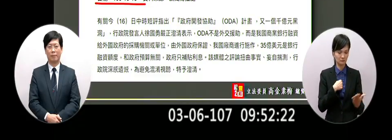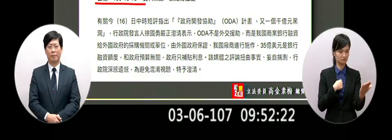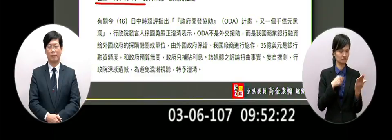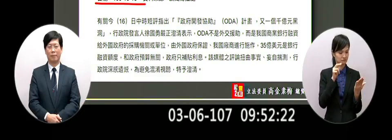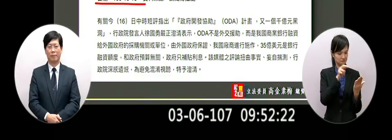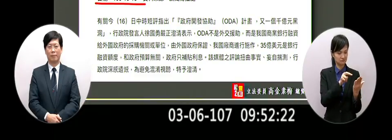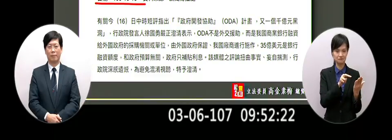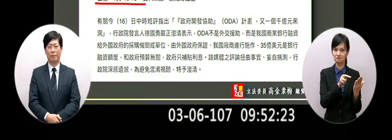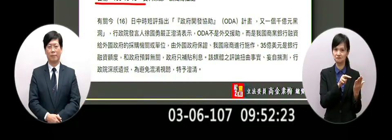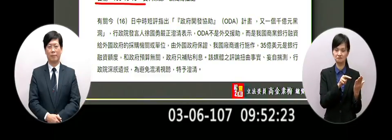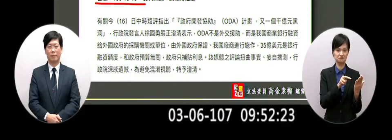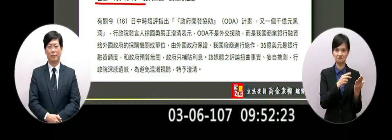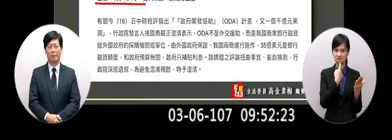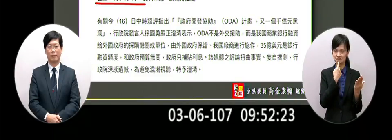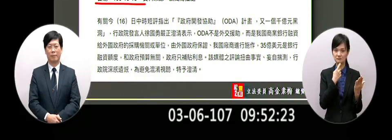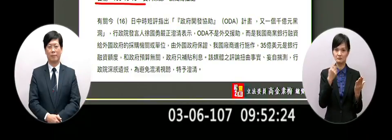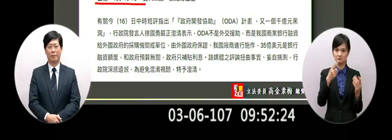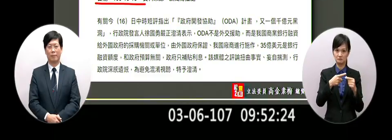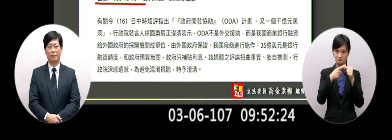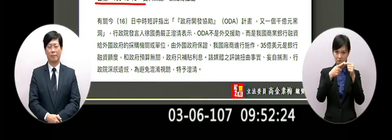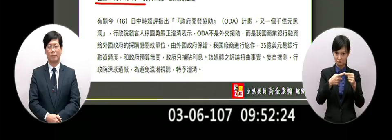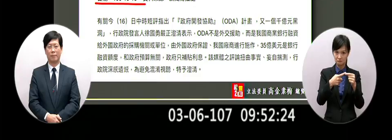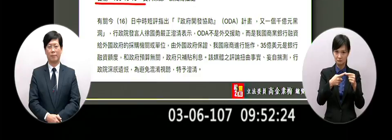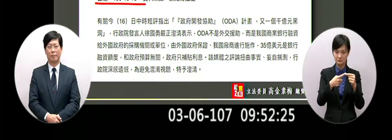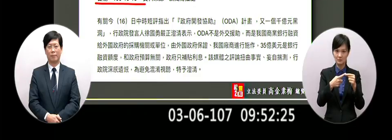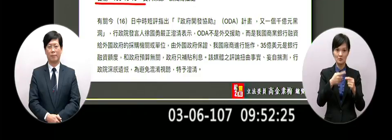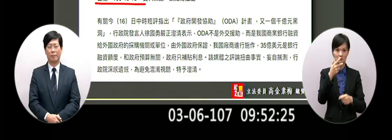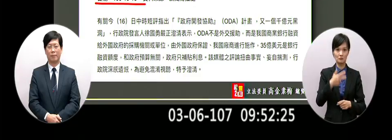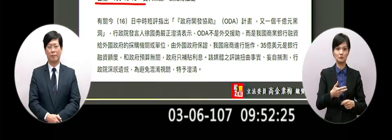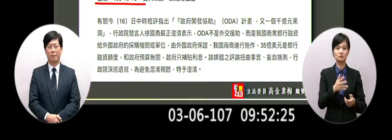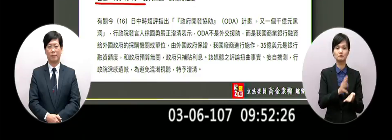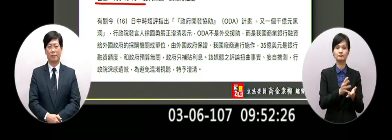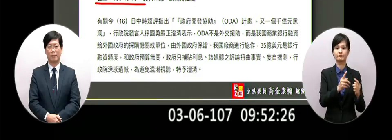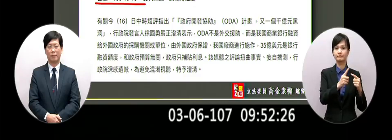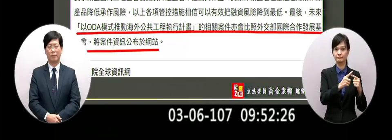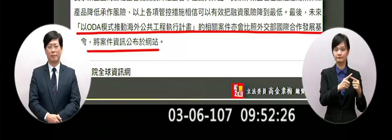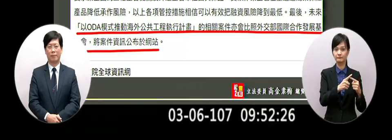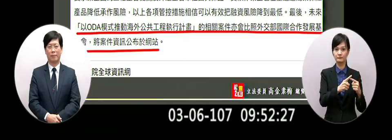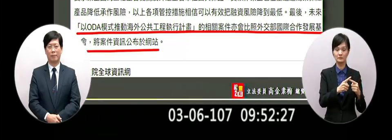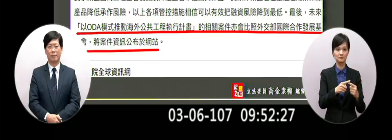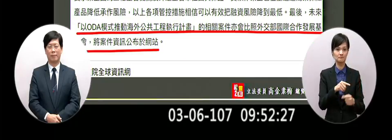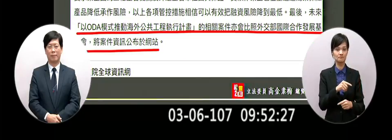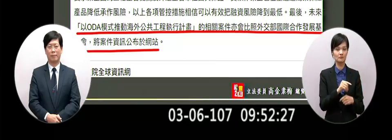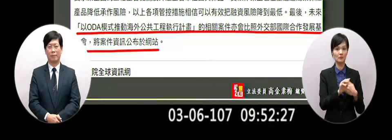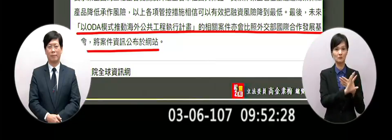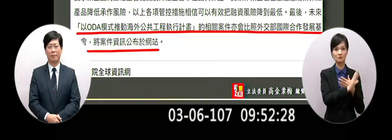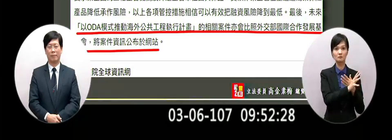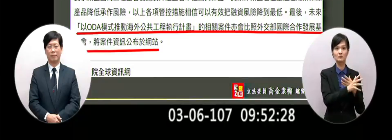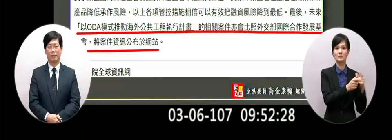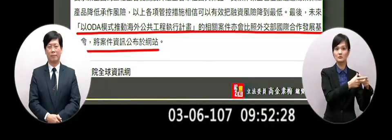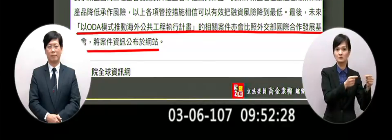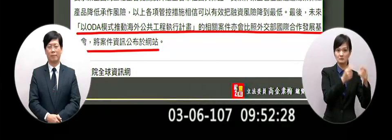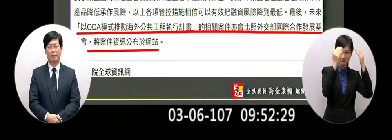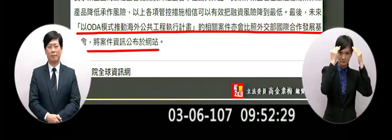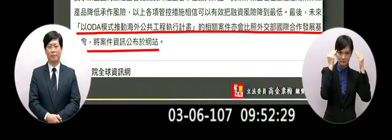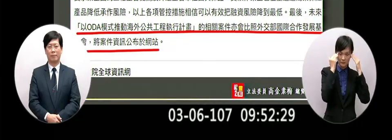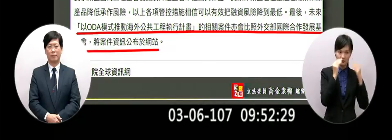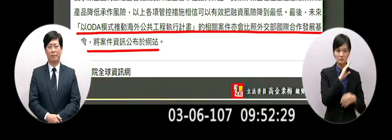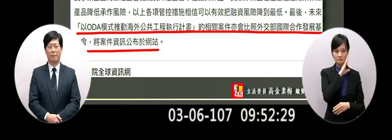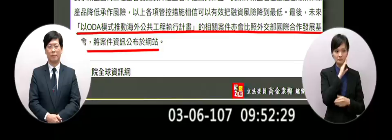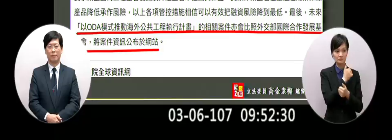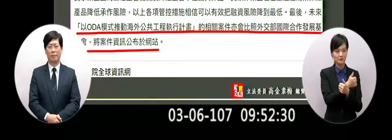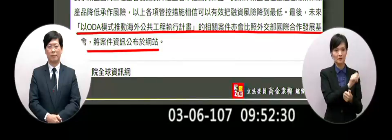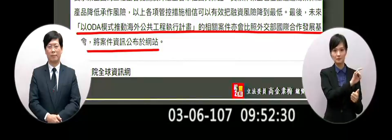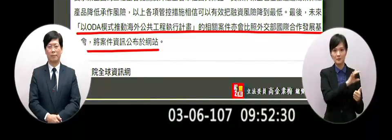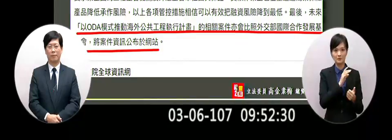有两个重点。第一个，徐发言人表示，政府经过参考了日本、韩国的运作机制，并